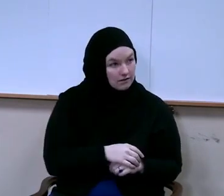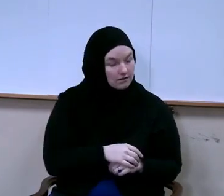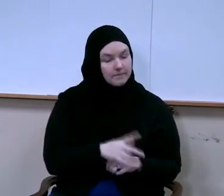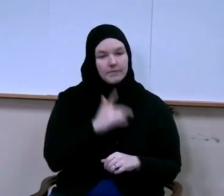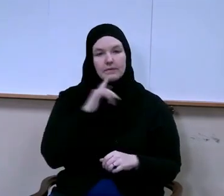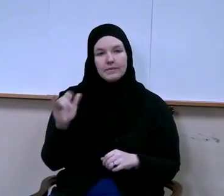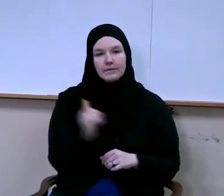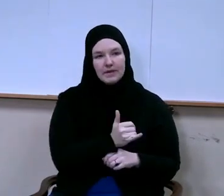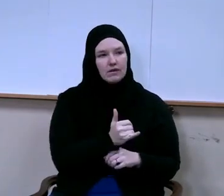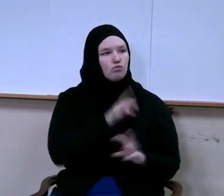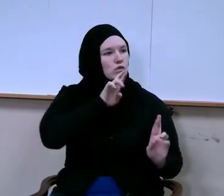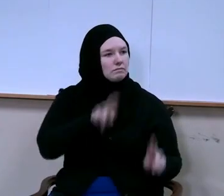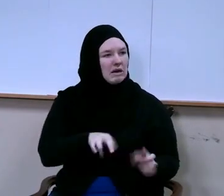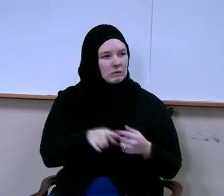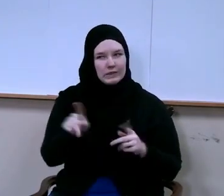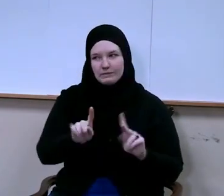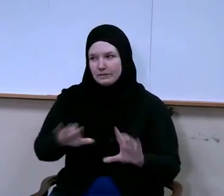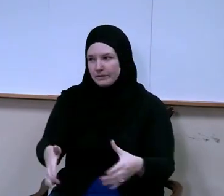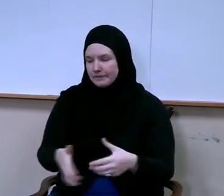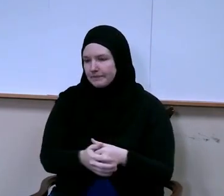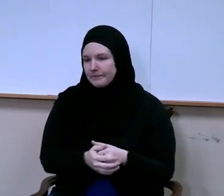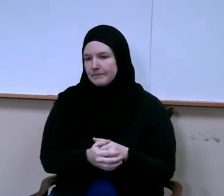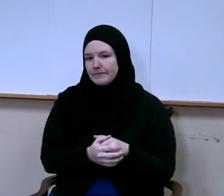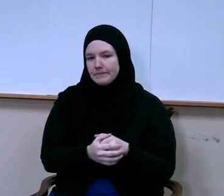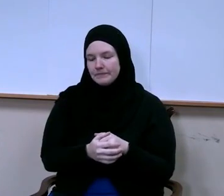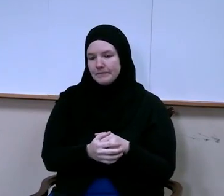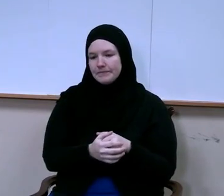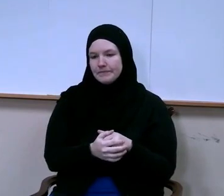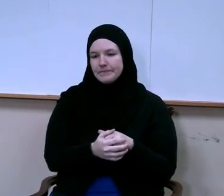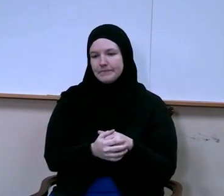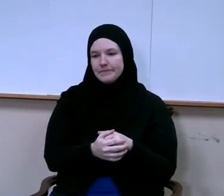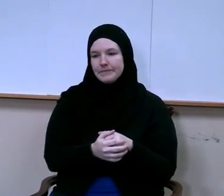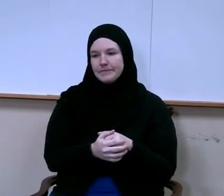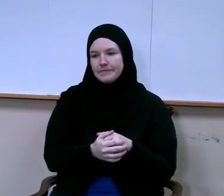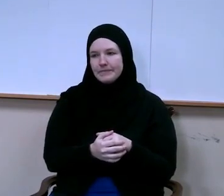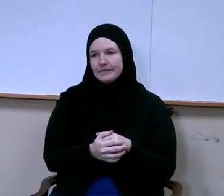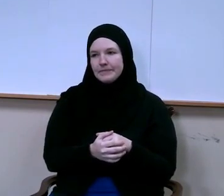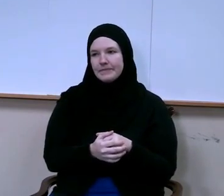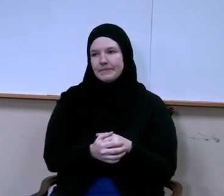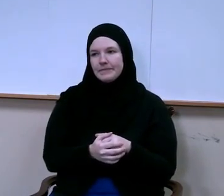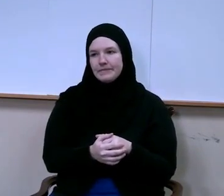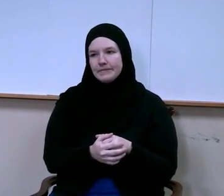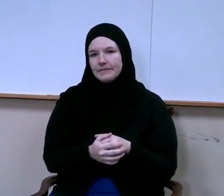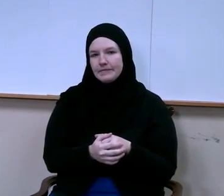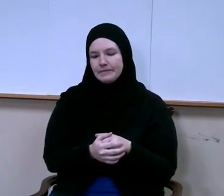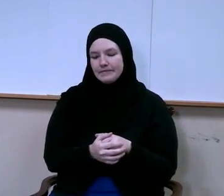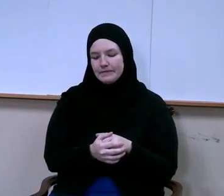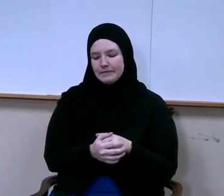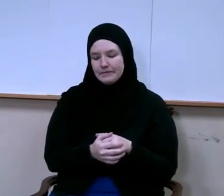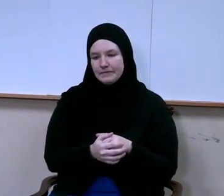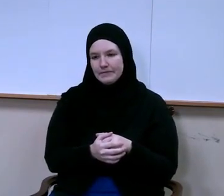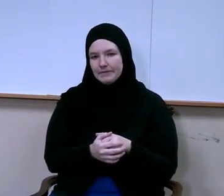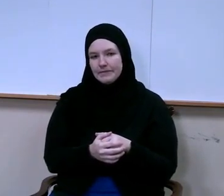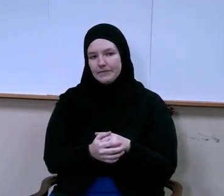says, وَإِذَا ذُكِرَ اللَّهُ وَحْدَهُ اشْمَأَزَّتْ قُلُوبُ الَّذِينَ لَا